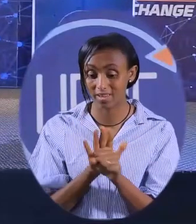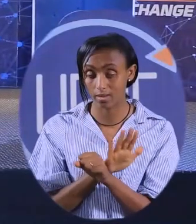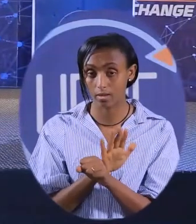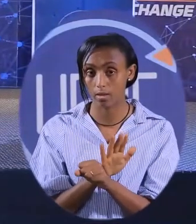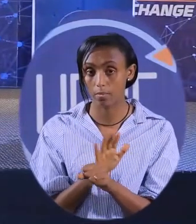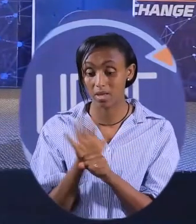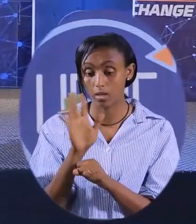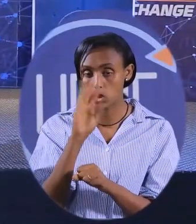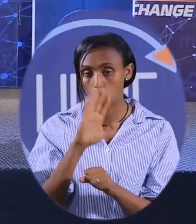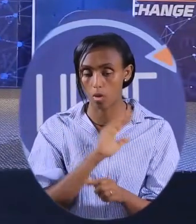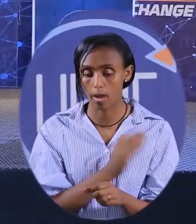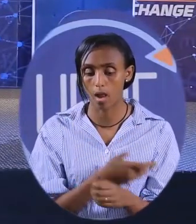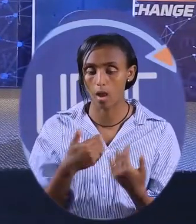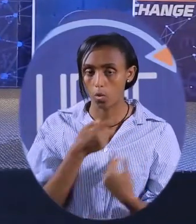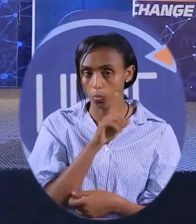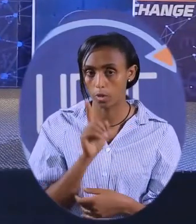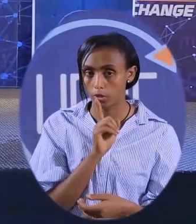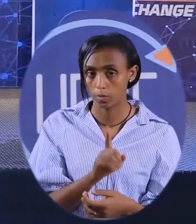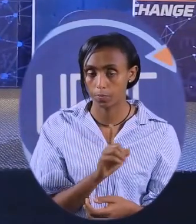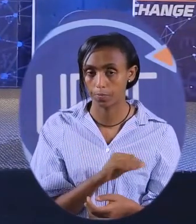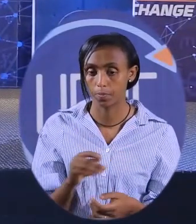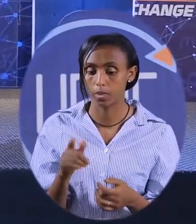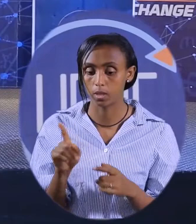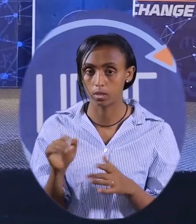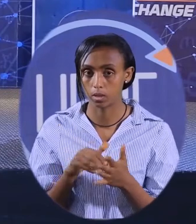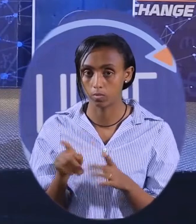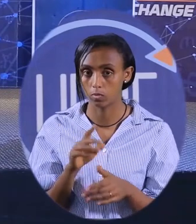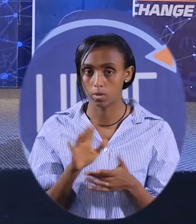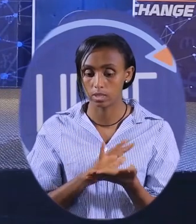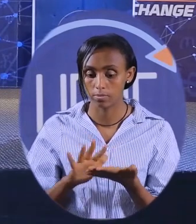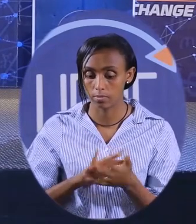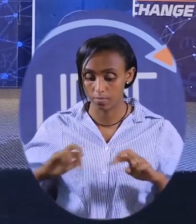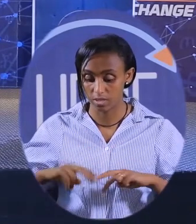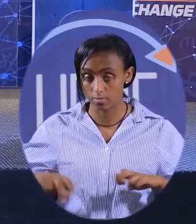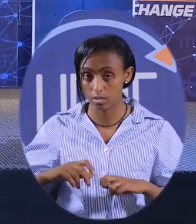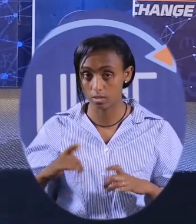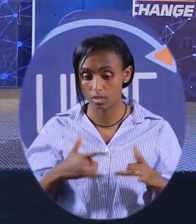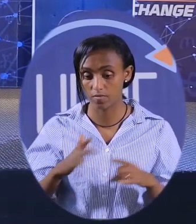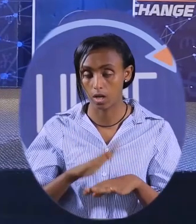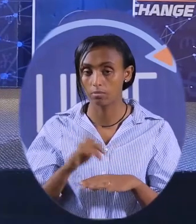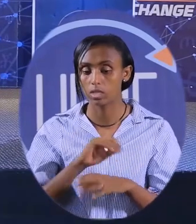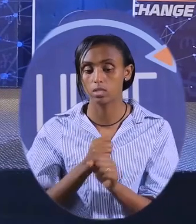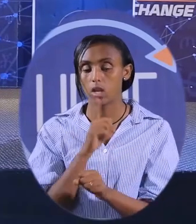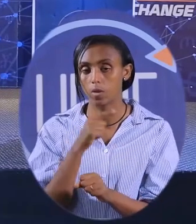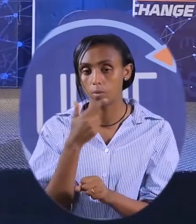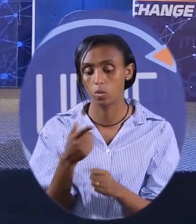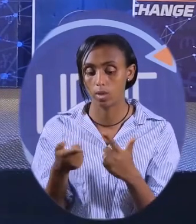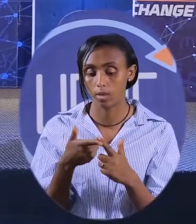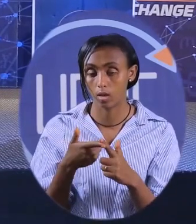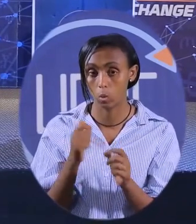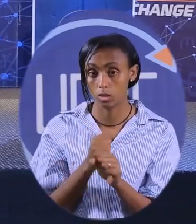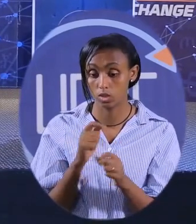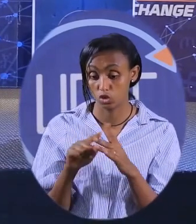ኃይል አለ ወይ እና እንደዚሁም ደግሞ በምርምር ዘርፍ ምን እየተሰራ ነው የሚል ነው። ከሁለተኛው